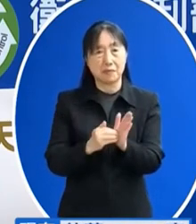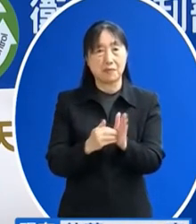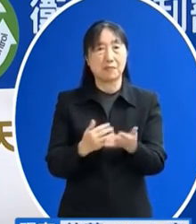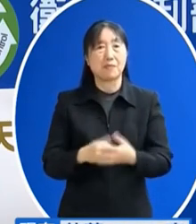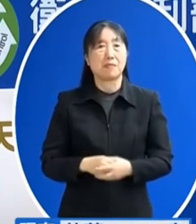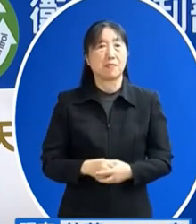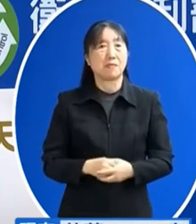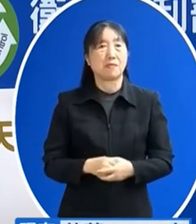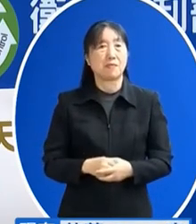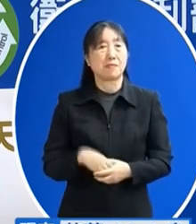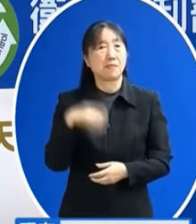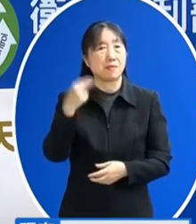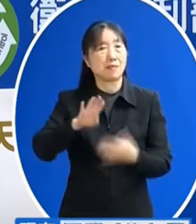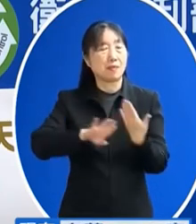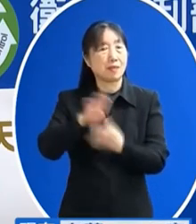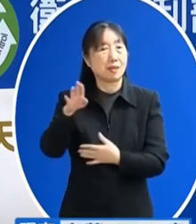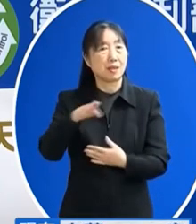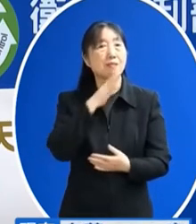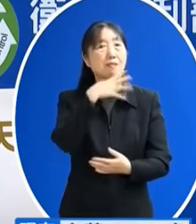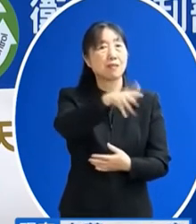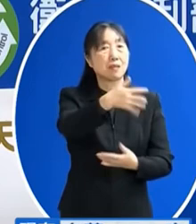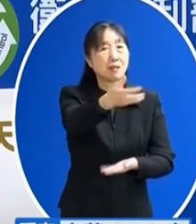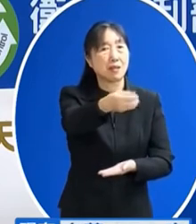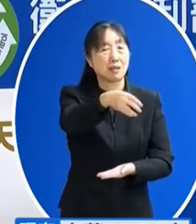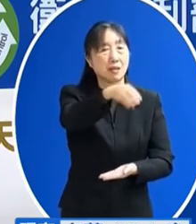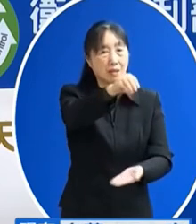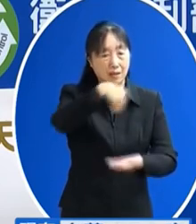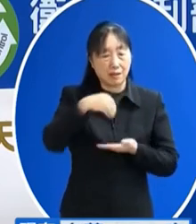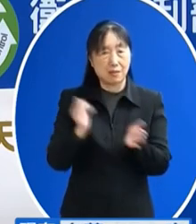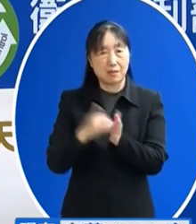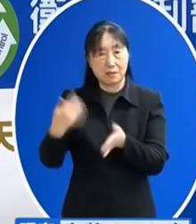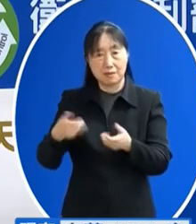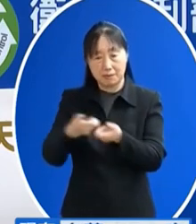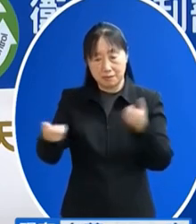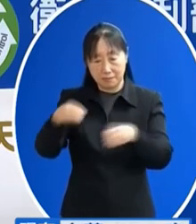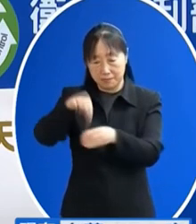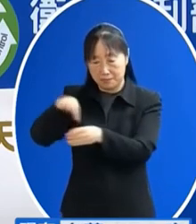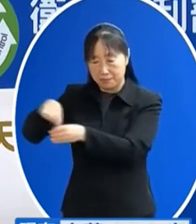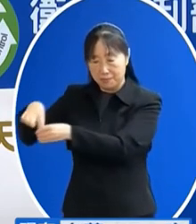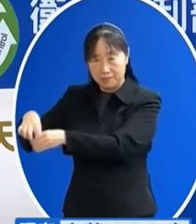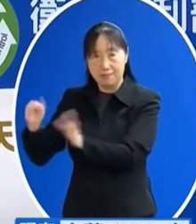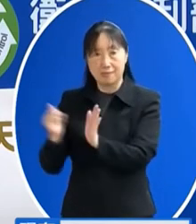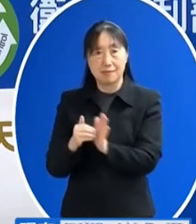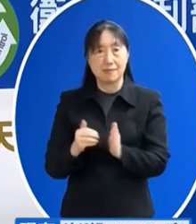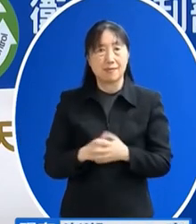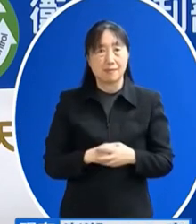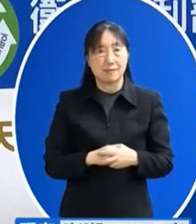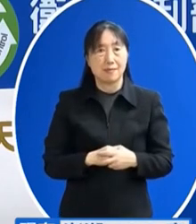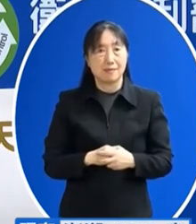另外就是原意来，然后就分装，大概是这样子。